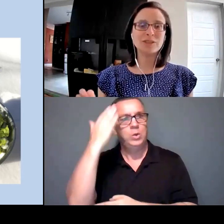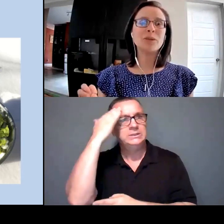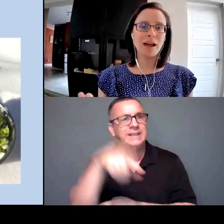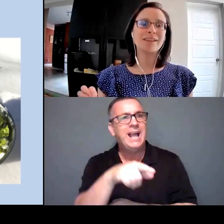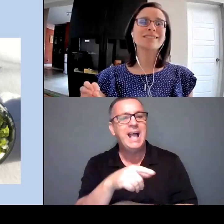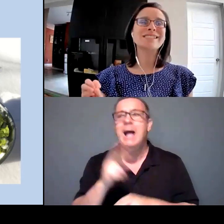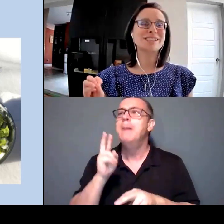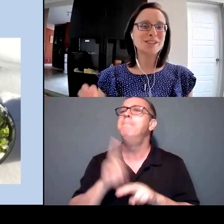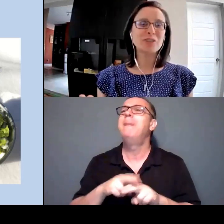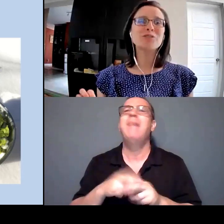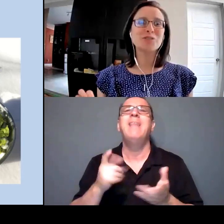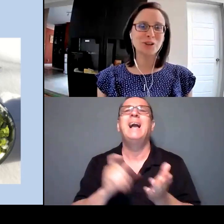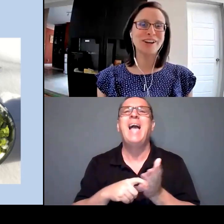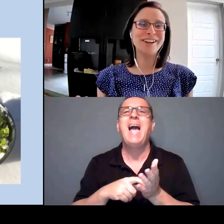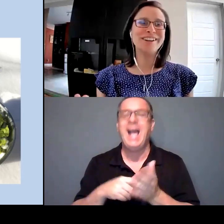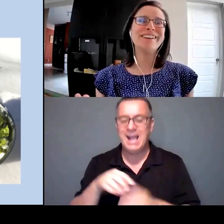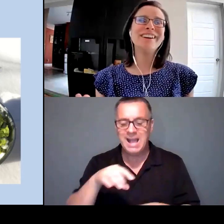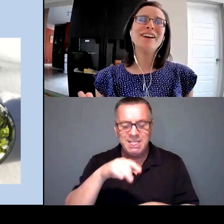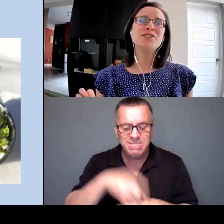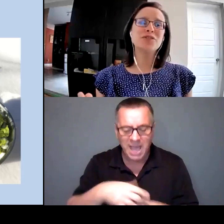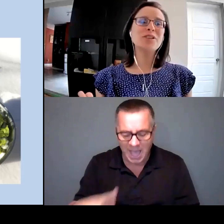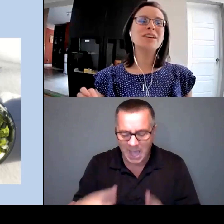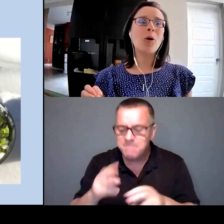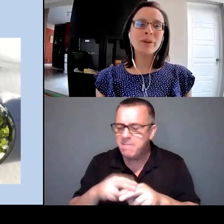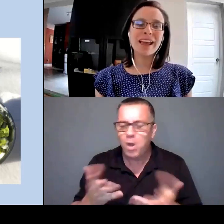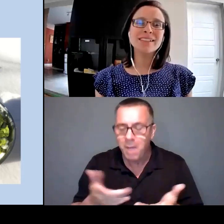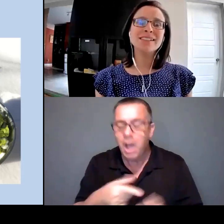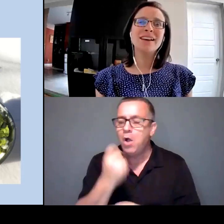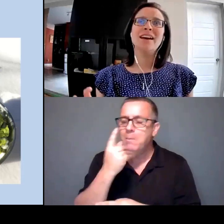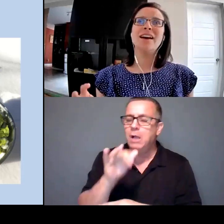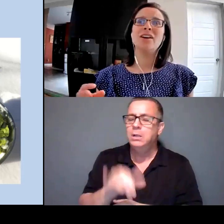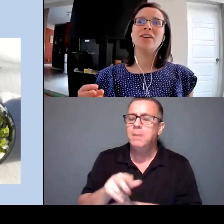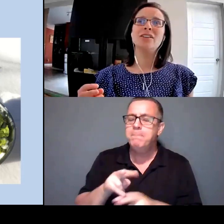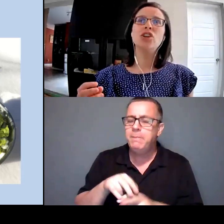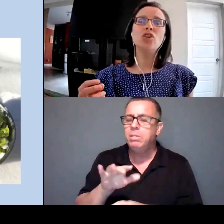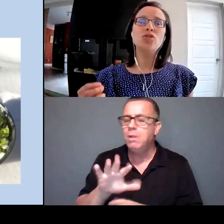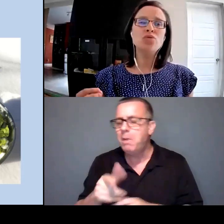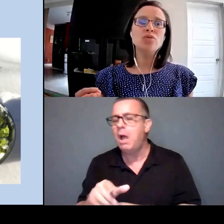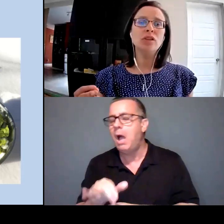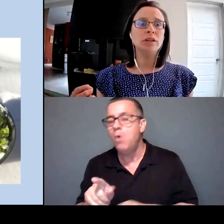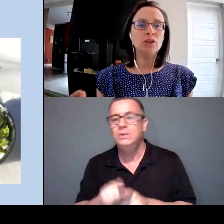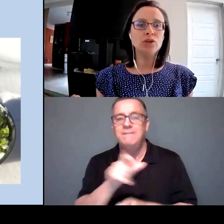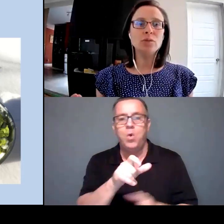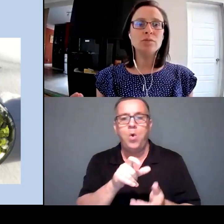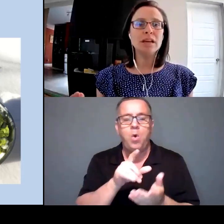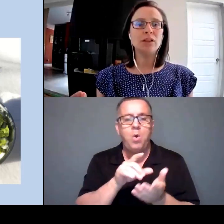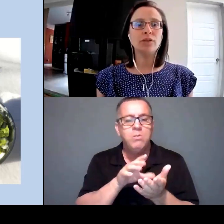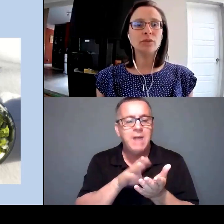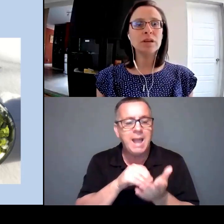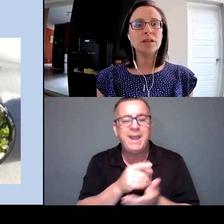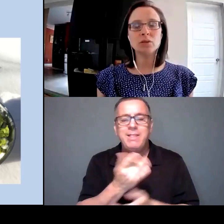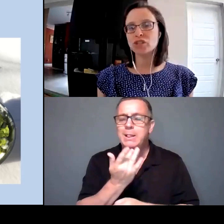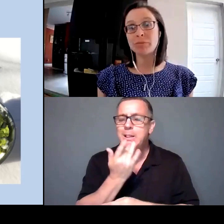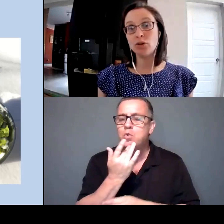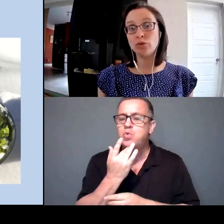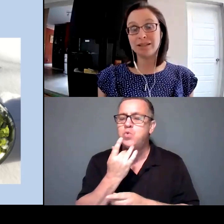les patates ont l'air quand ça sort du sol. Je veux qu'ils comprennent le goût de légumes et de